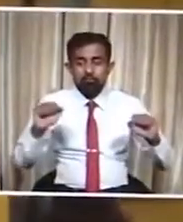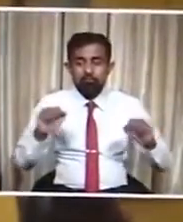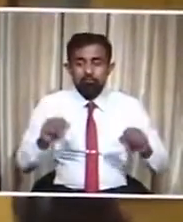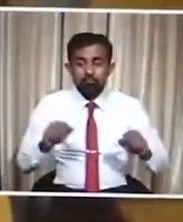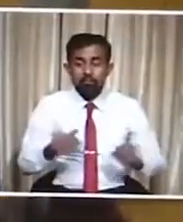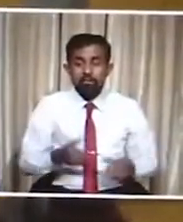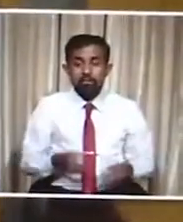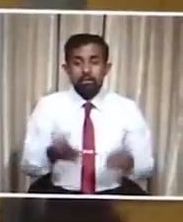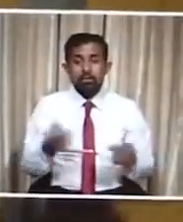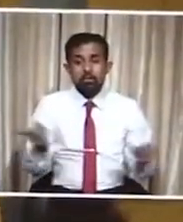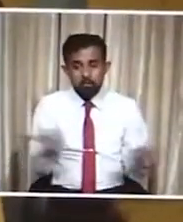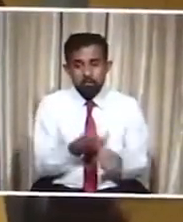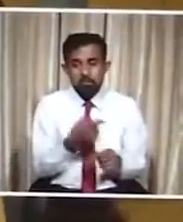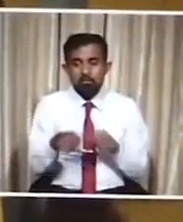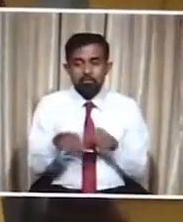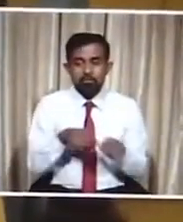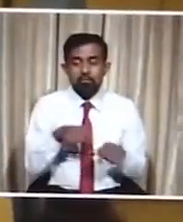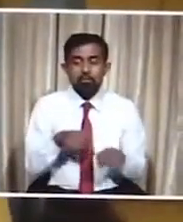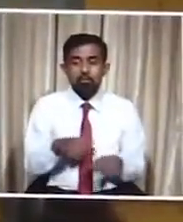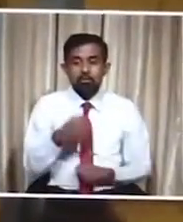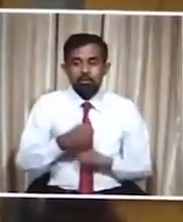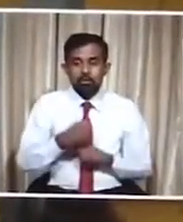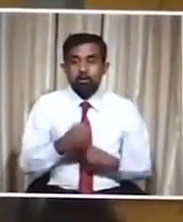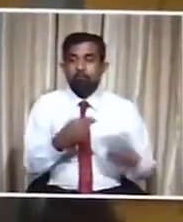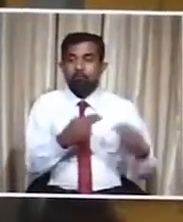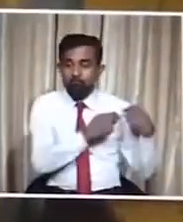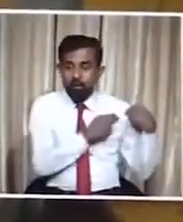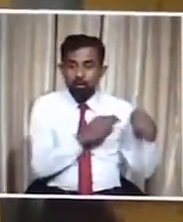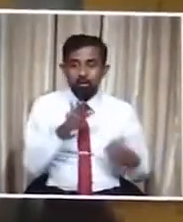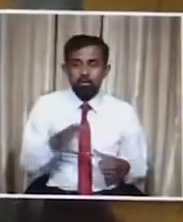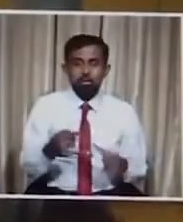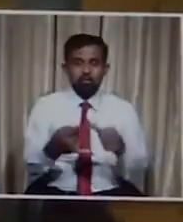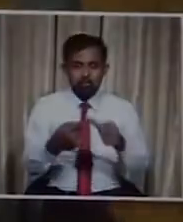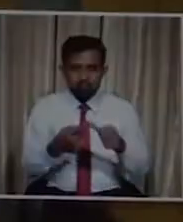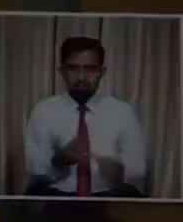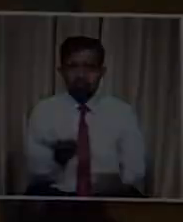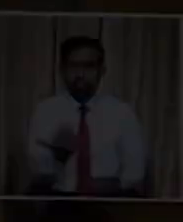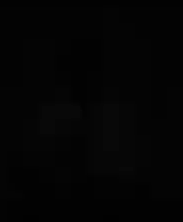பதில் சொல்லித்தான் ஆக வேண்டும். இந்த போராட்டங்களுக்கு என்ன தீர்வு இருக்கின்றது?